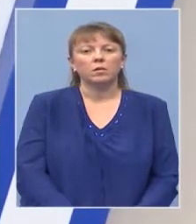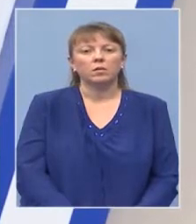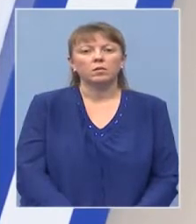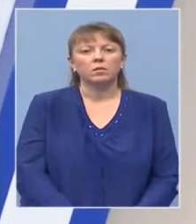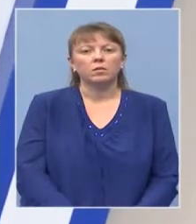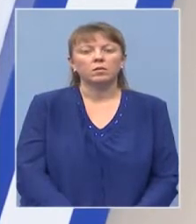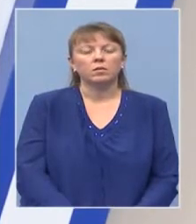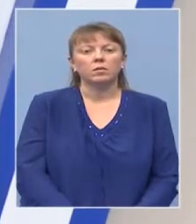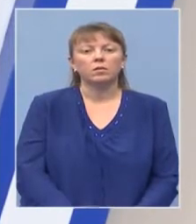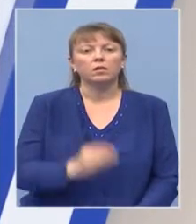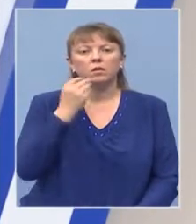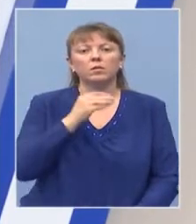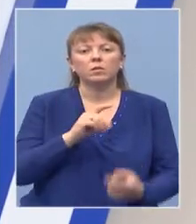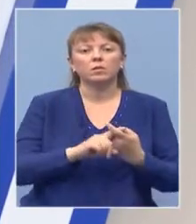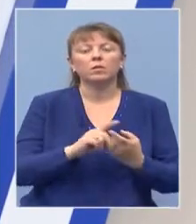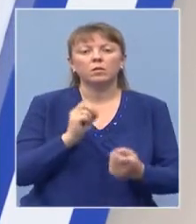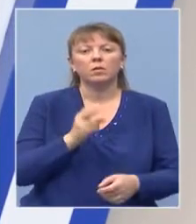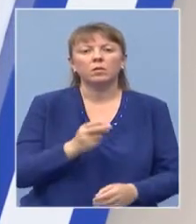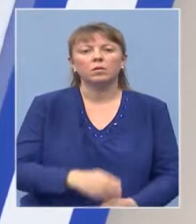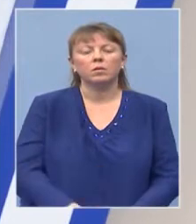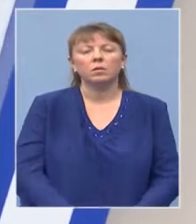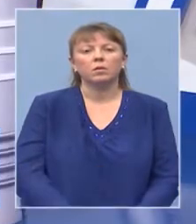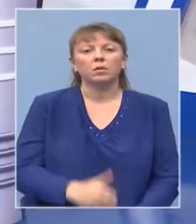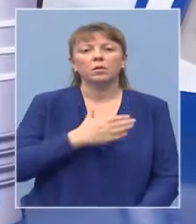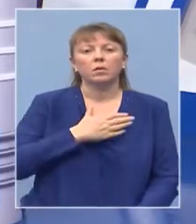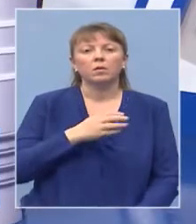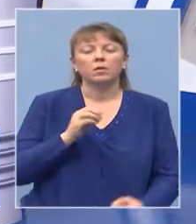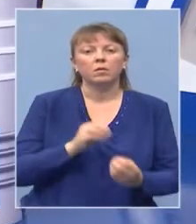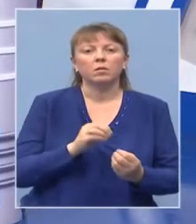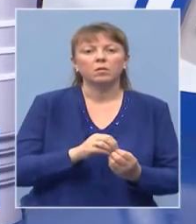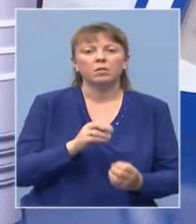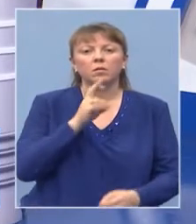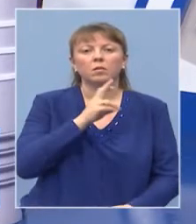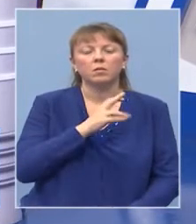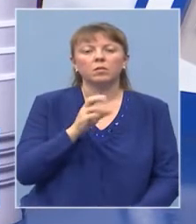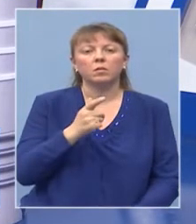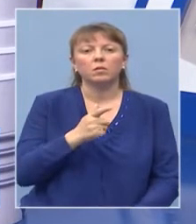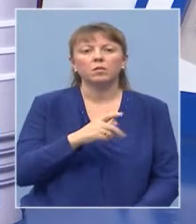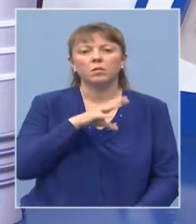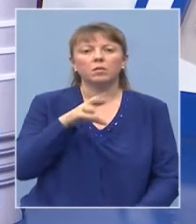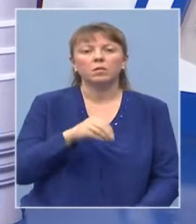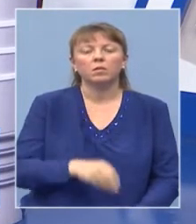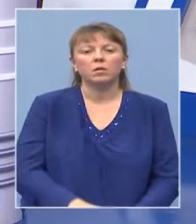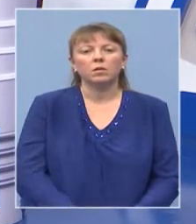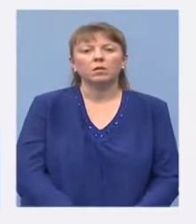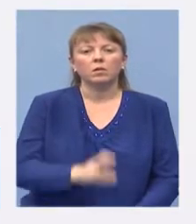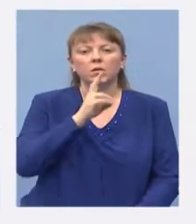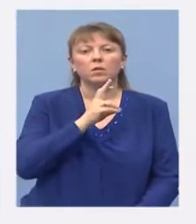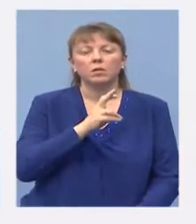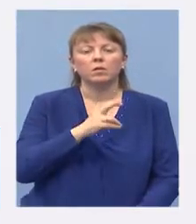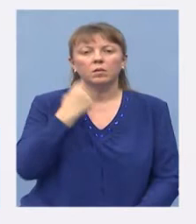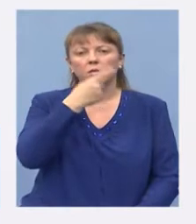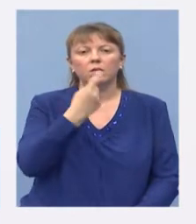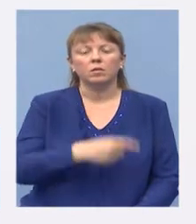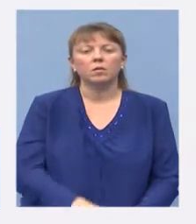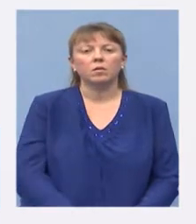оцениваете? Мы, как единый провайдер государственных услуг, взаимодействуем со всеми уполномоченными государственными органами, которые